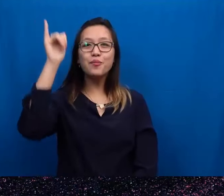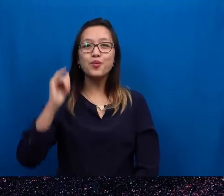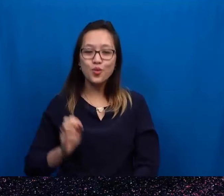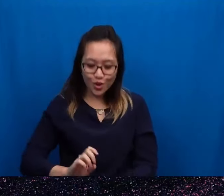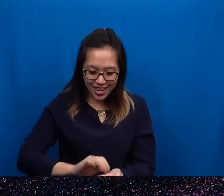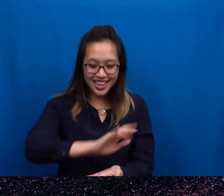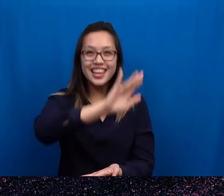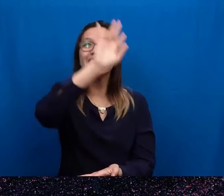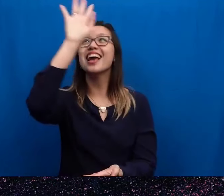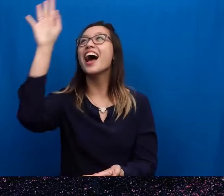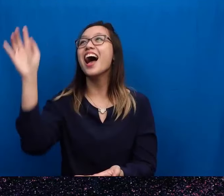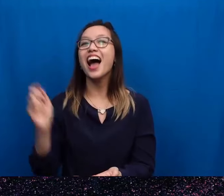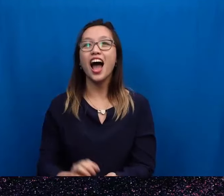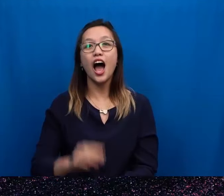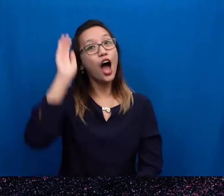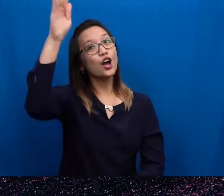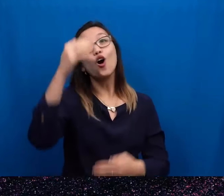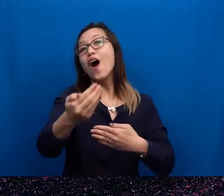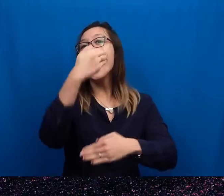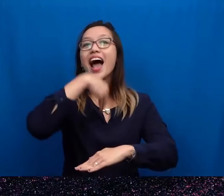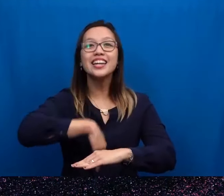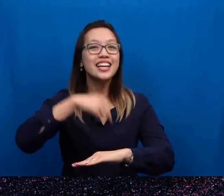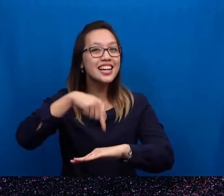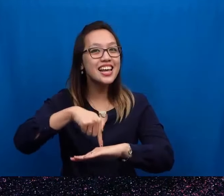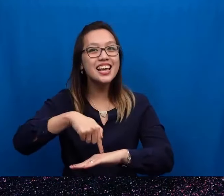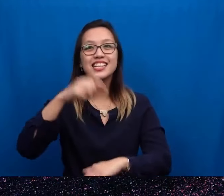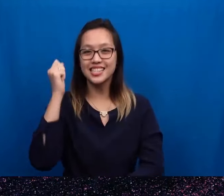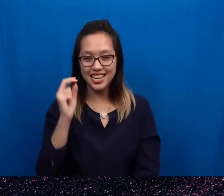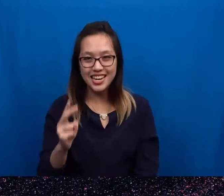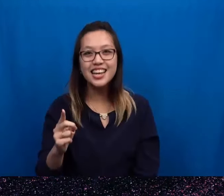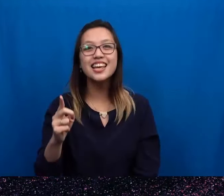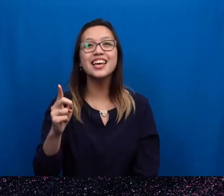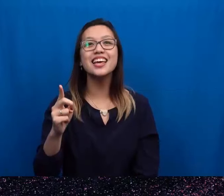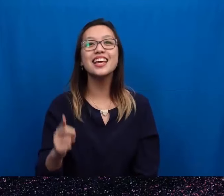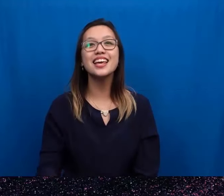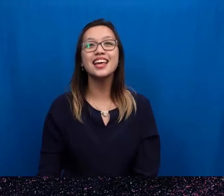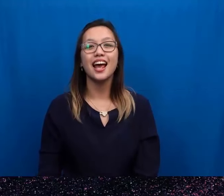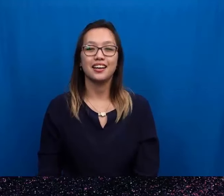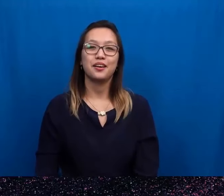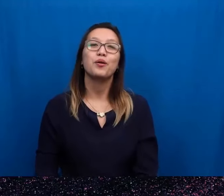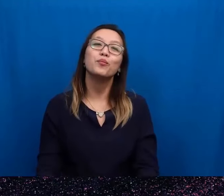kekal mulia, Kau hadir di sini,